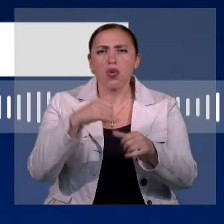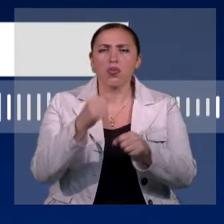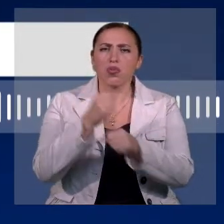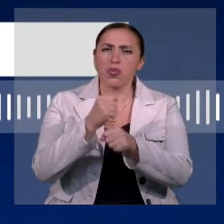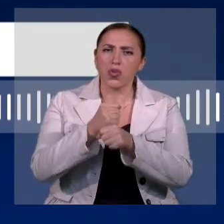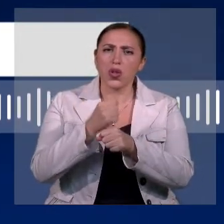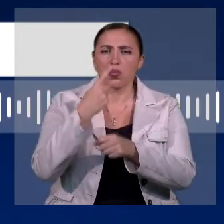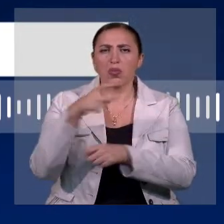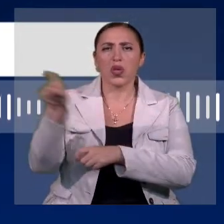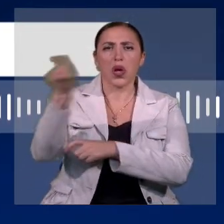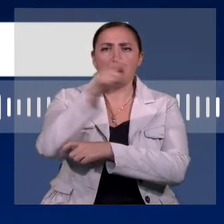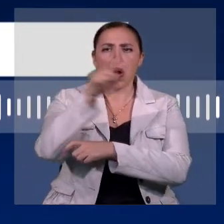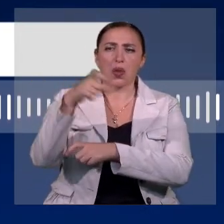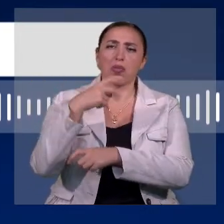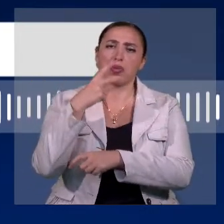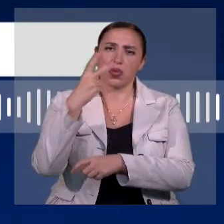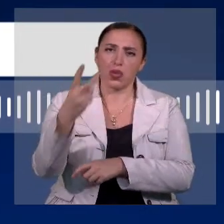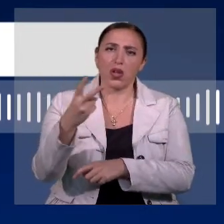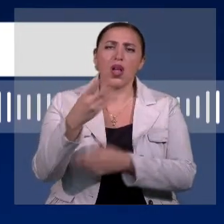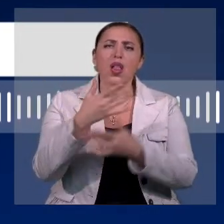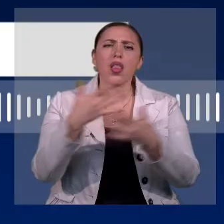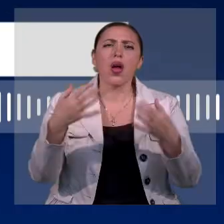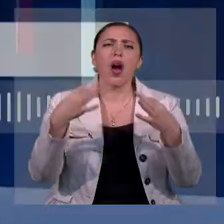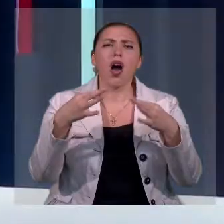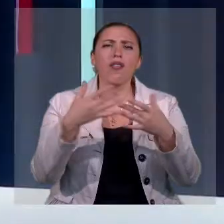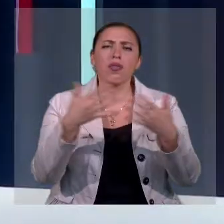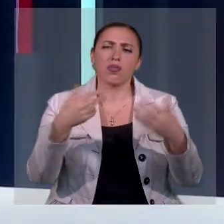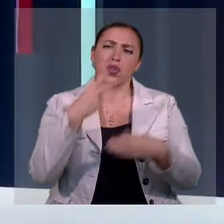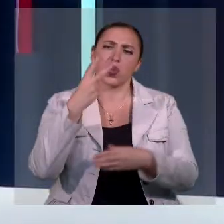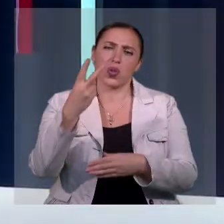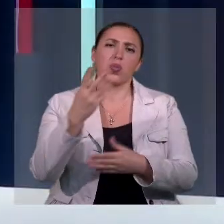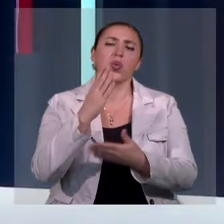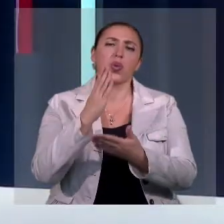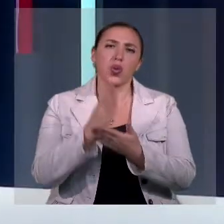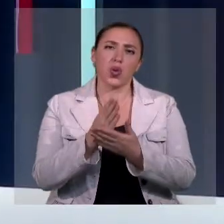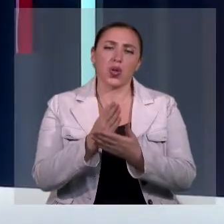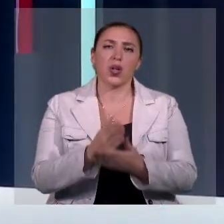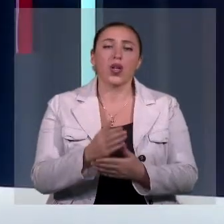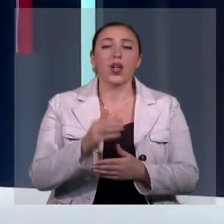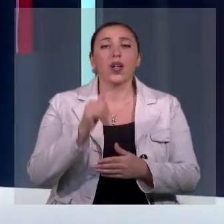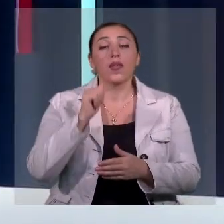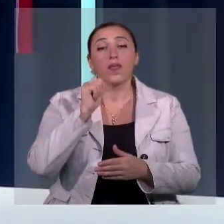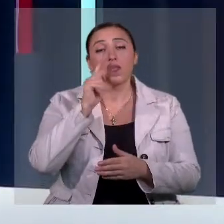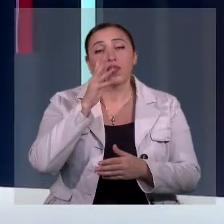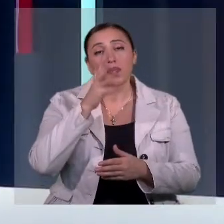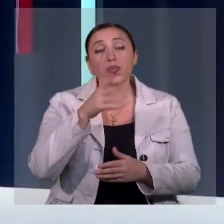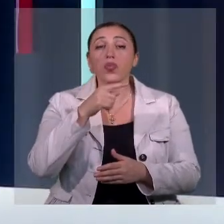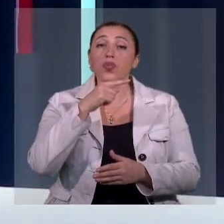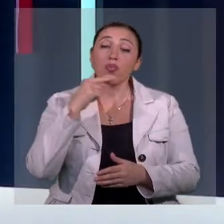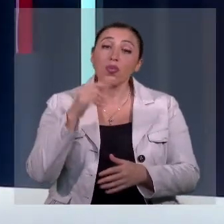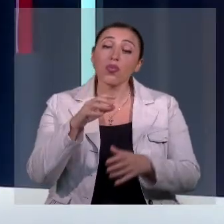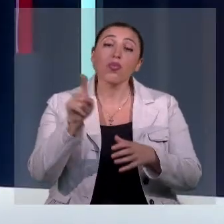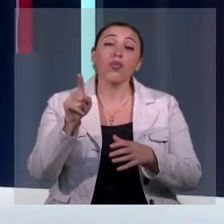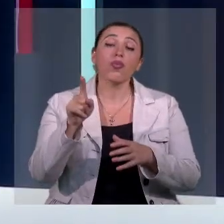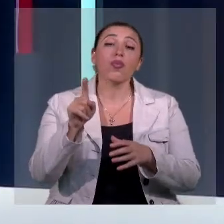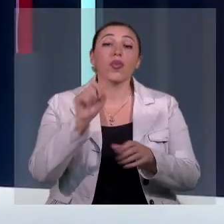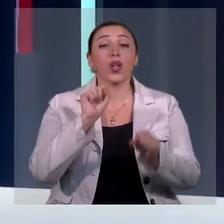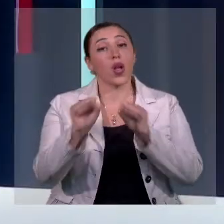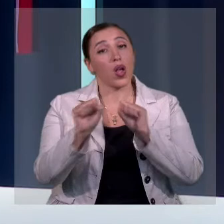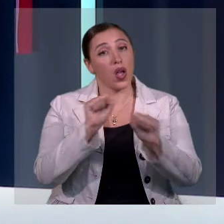այնտեղ կրան ենք տեսել, տարբեր ծառայ տեխնիկաներ տեսել ենք։ Մի քանի օրից հնարավոր են Ռուսաստանի